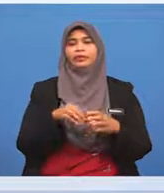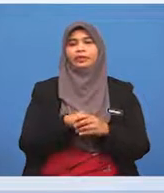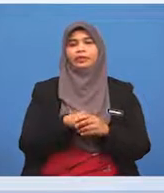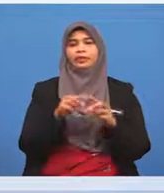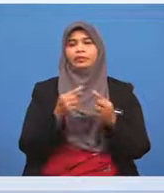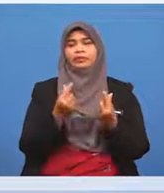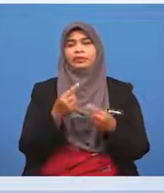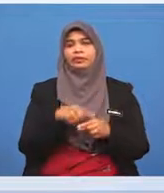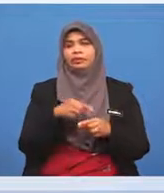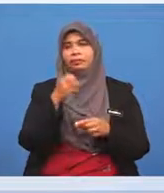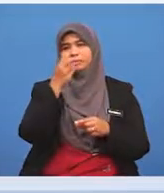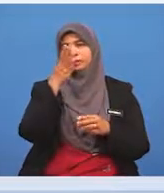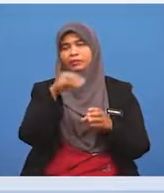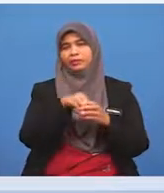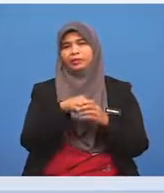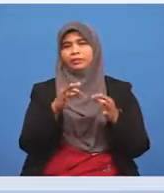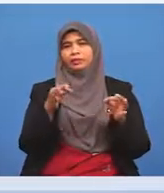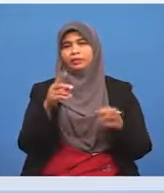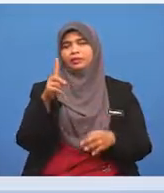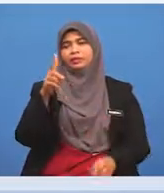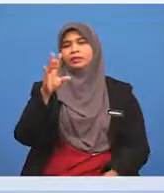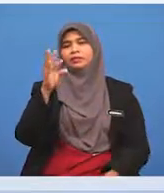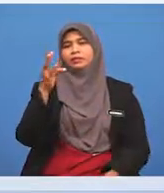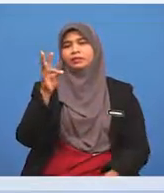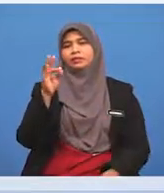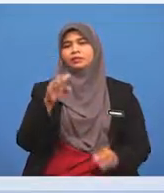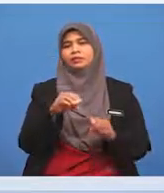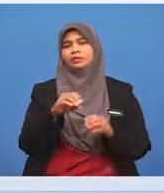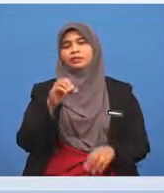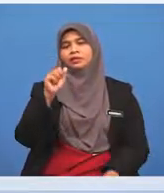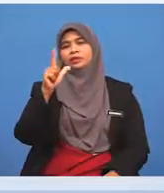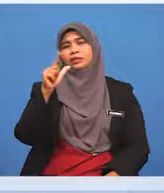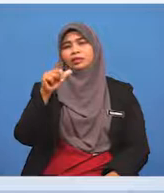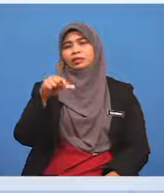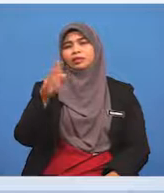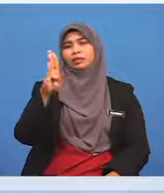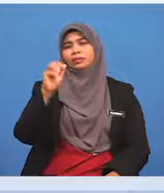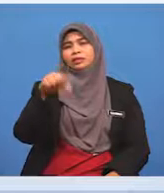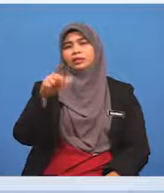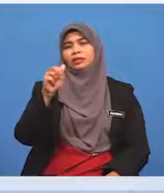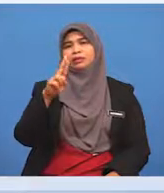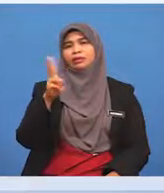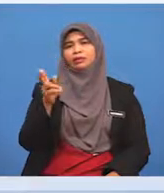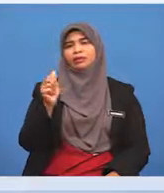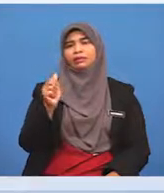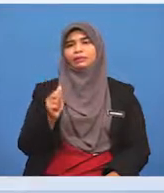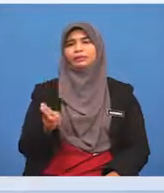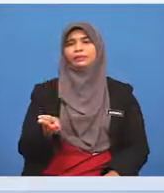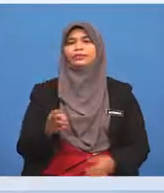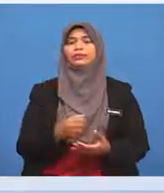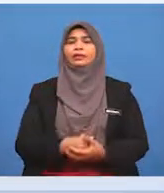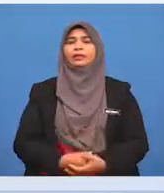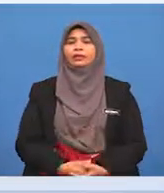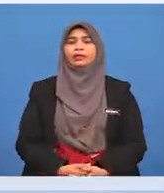A'udzubillahi minasyaitonir rajim. Badi'us samawati wal ard. Wa iza qada amra